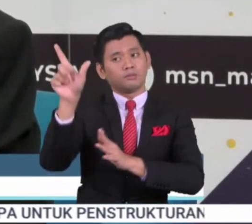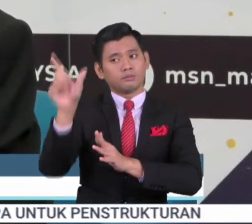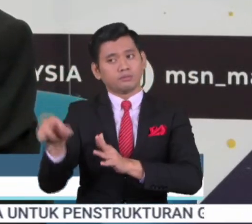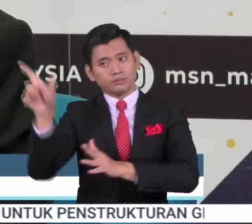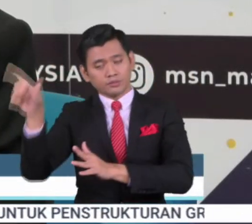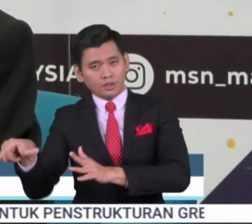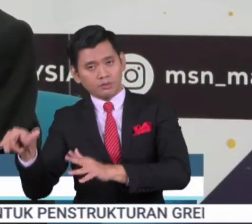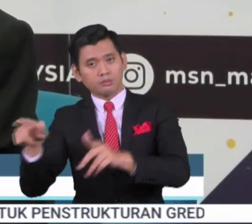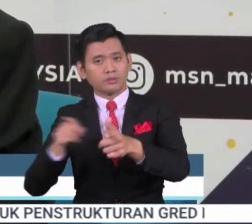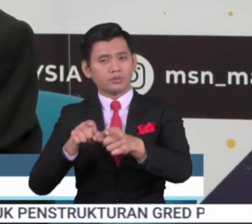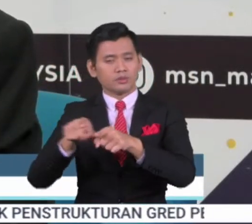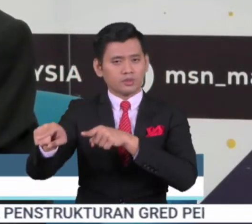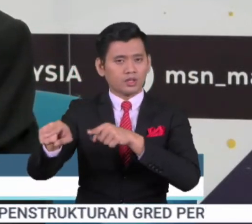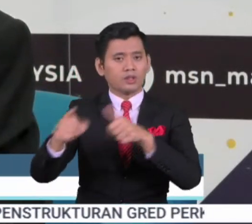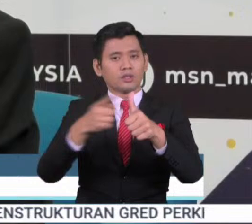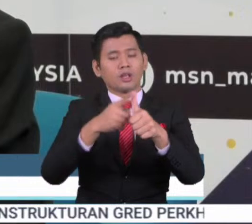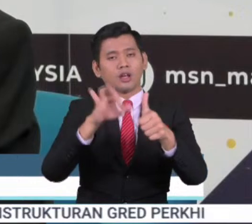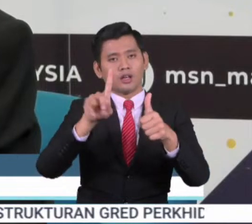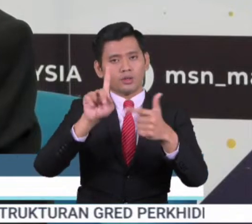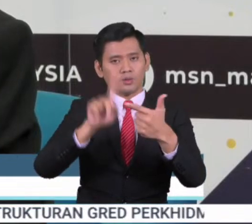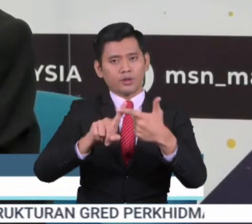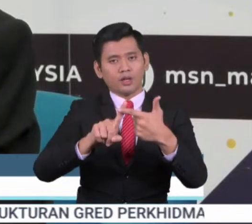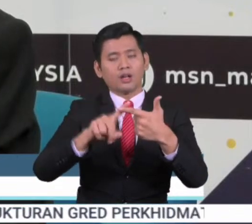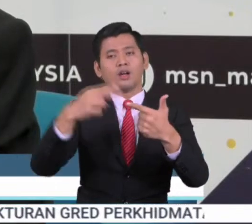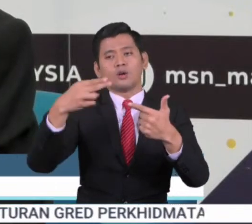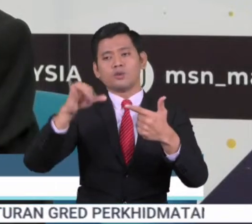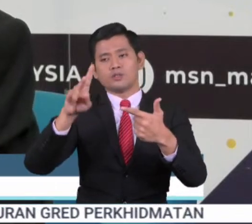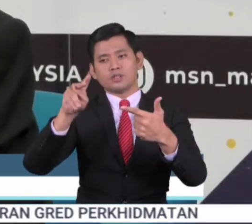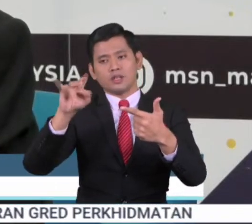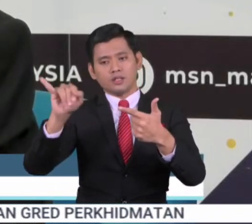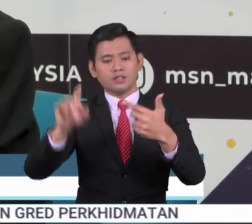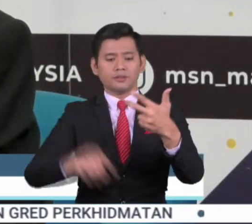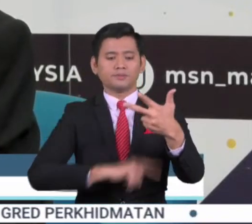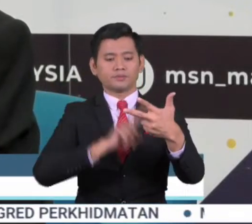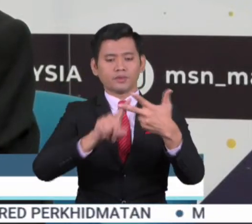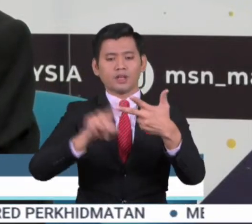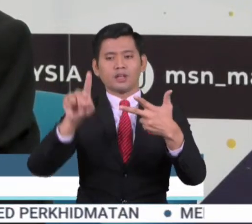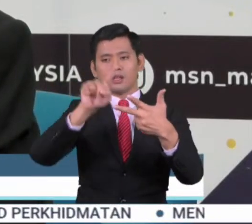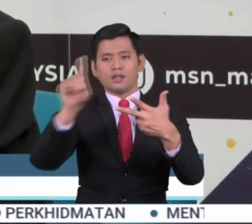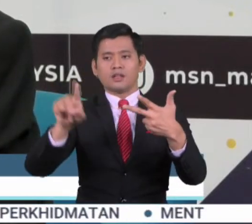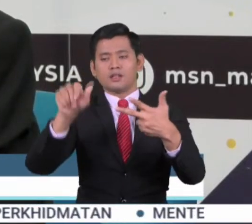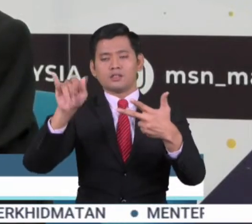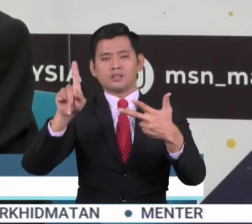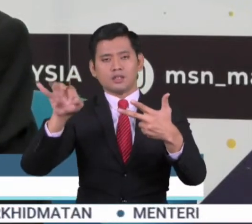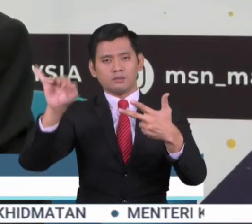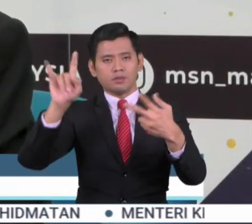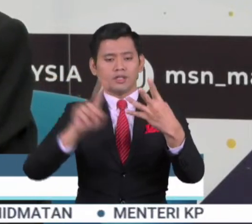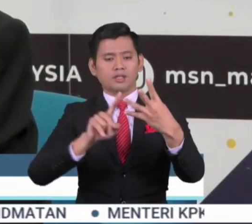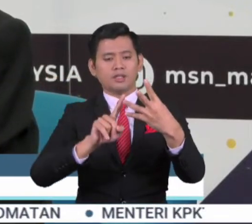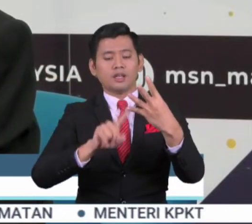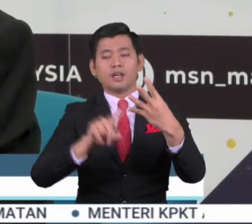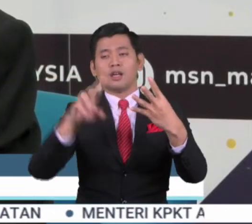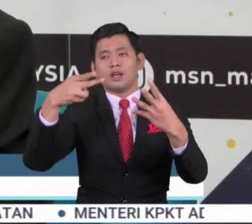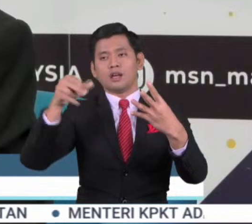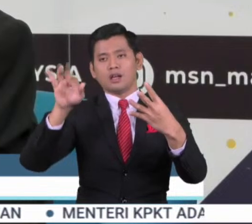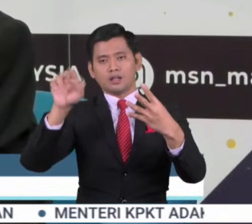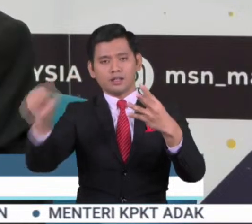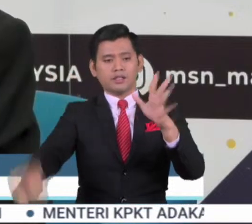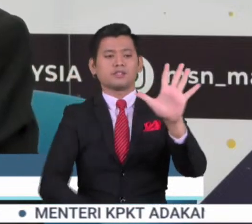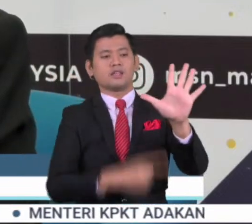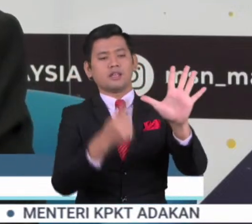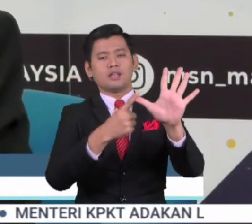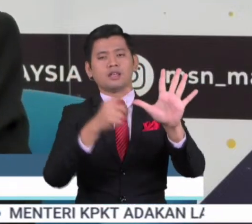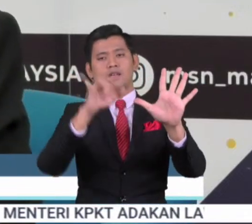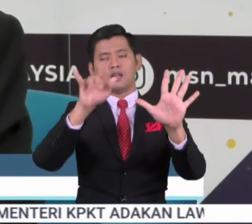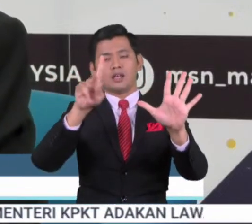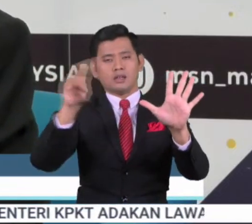Manan, adik Husaini Othman, Muhammad Zamri Saleh, Muhammad Harif Saleh, Nur Aiman,